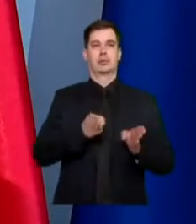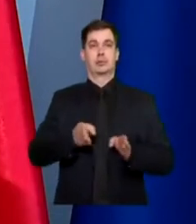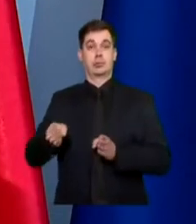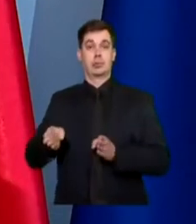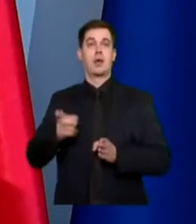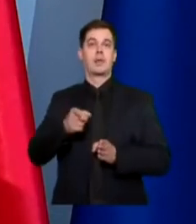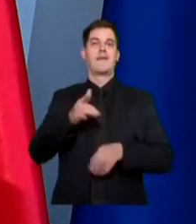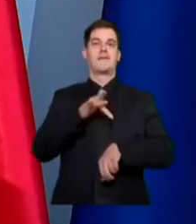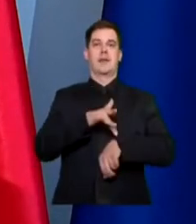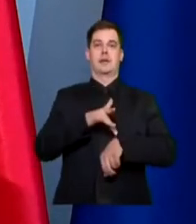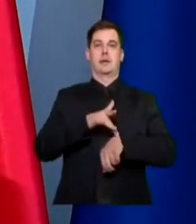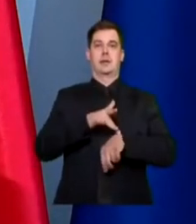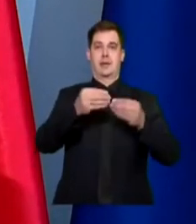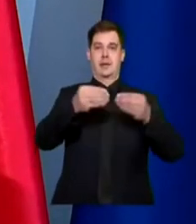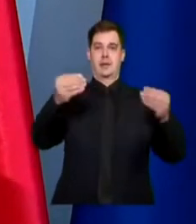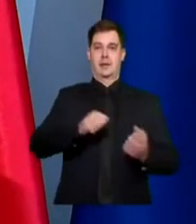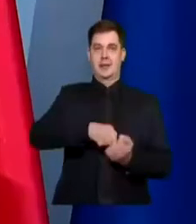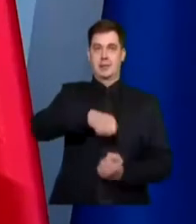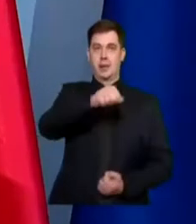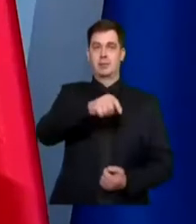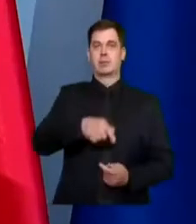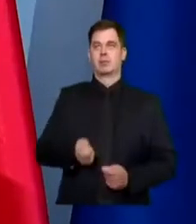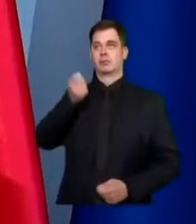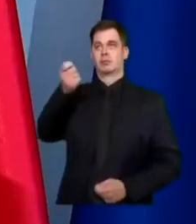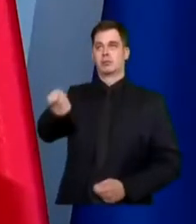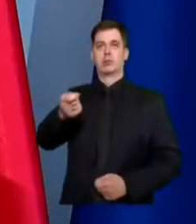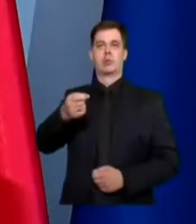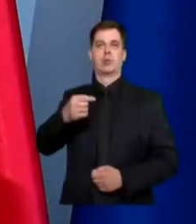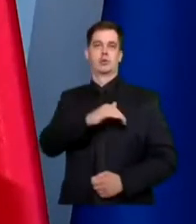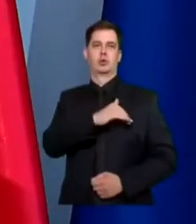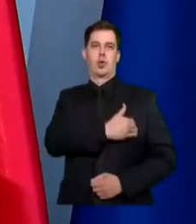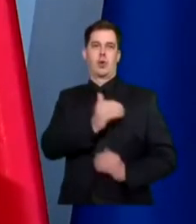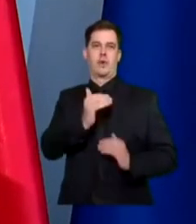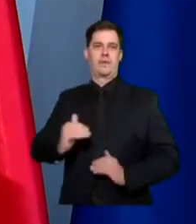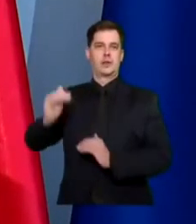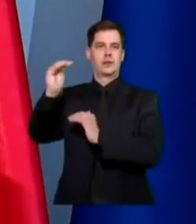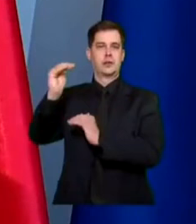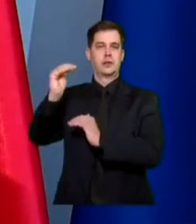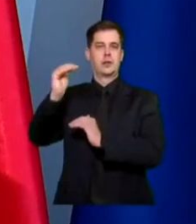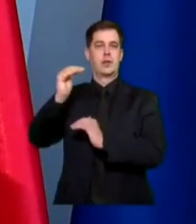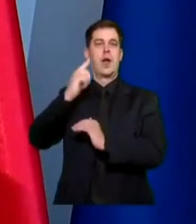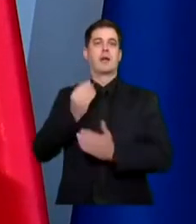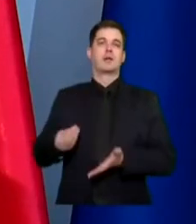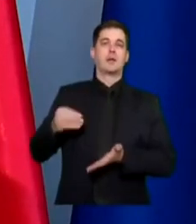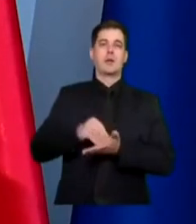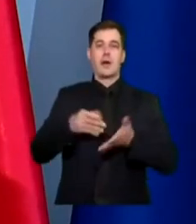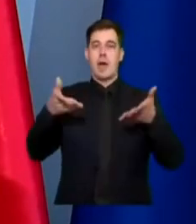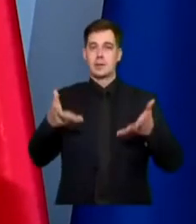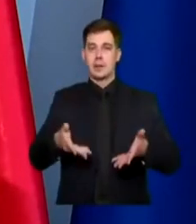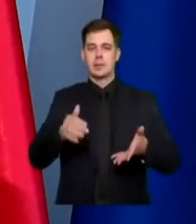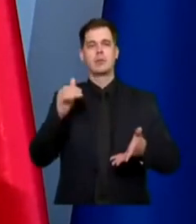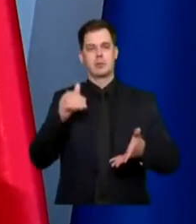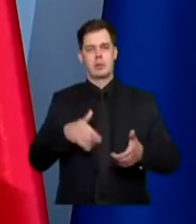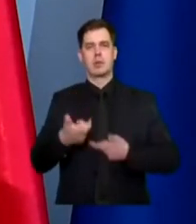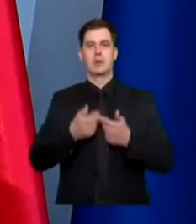szkół wyższego szczebla. Planujemy, że wraz z terminem dodatkowym egzamin ósmoklasisty będzie mógł